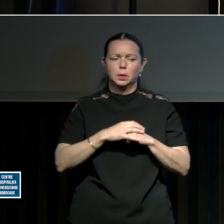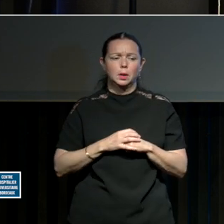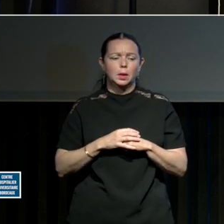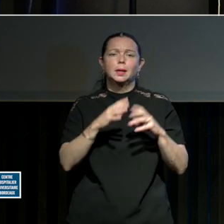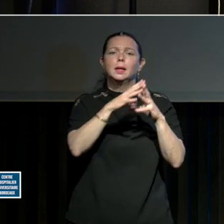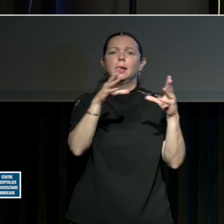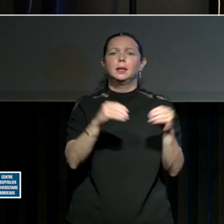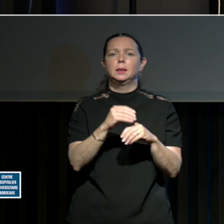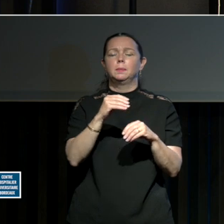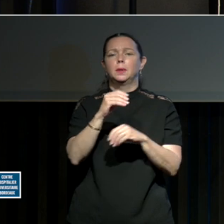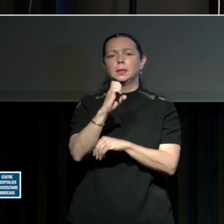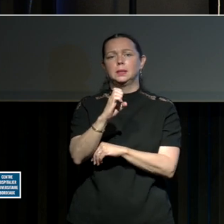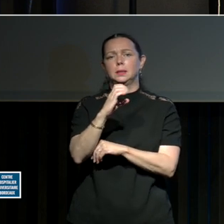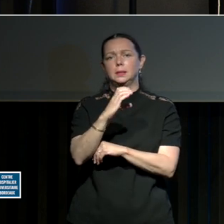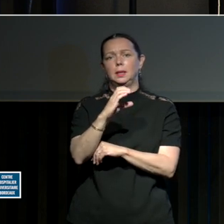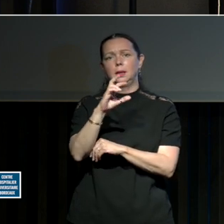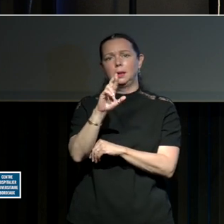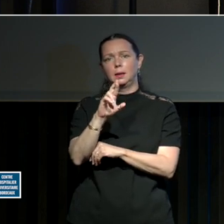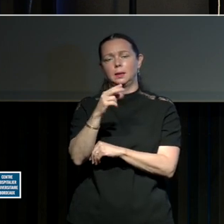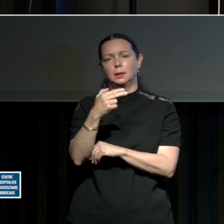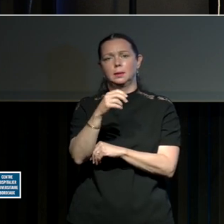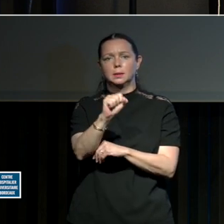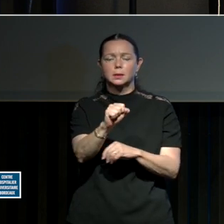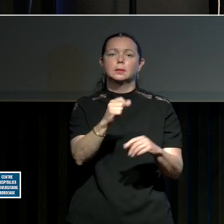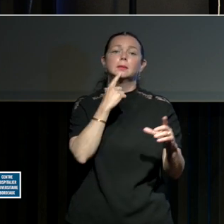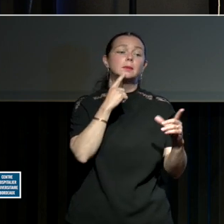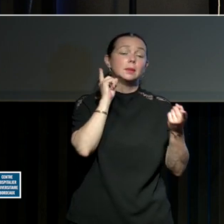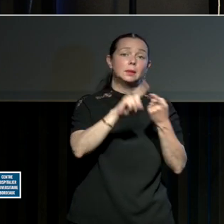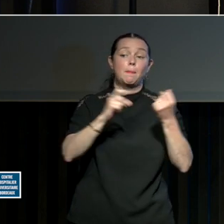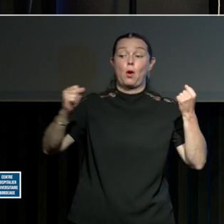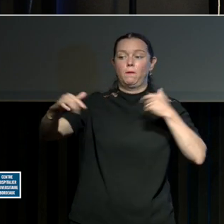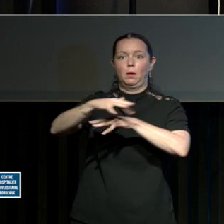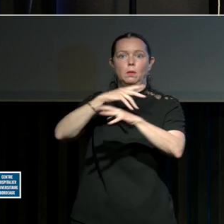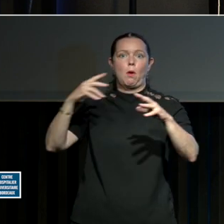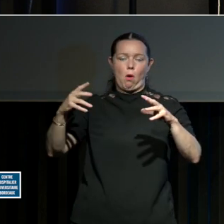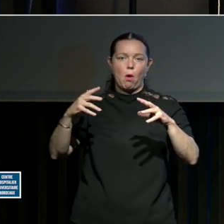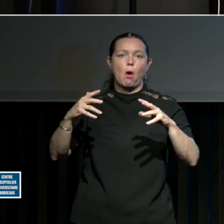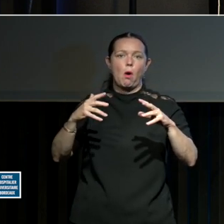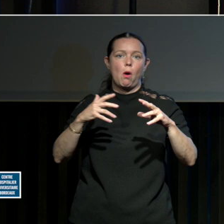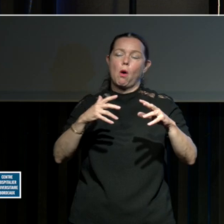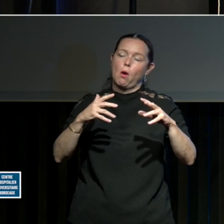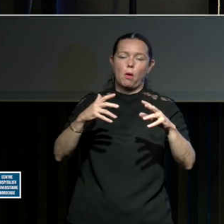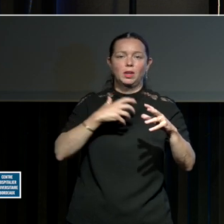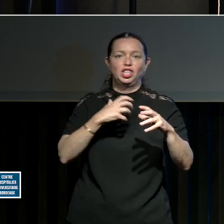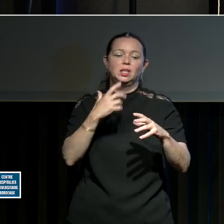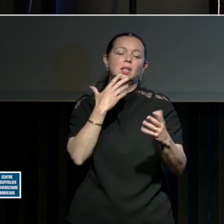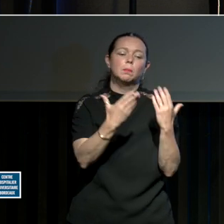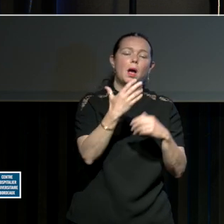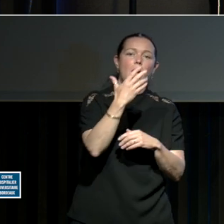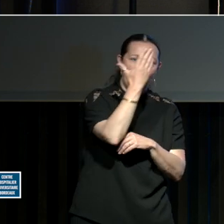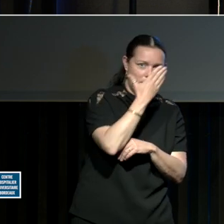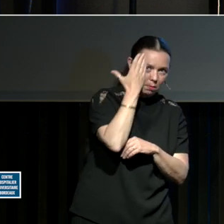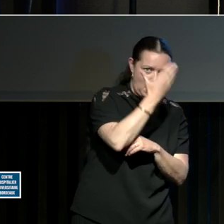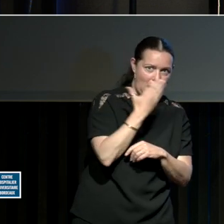d'une équipe du CNRS de Poitiers qui s'est intéressée au rôle de l'environnement enrichi chez les rongeurs, donc chez l'animal, comparativement à